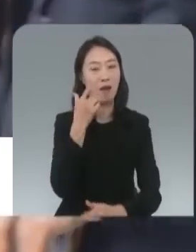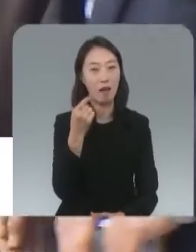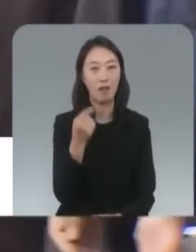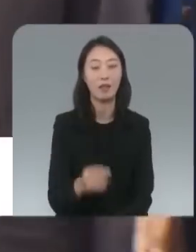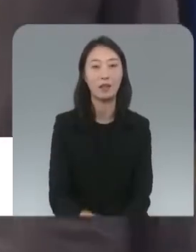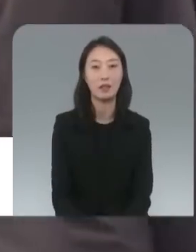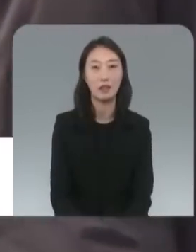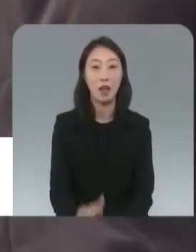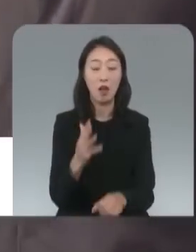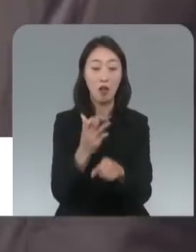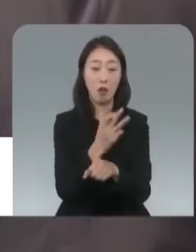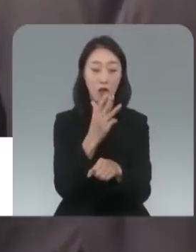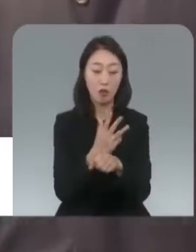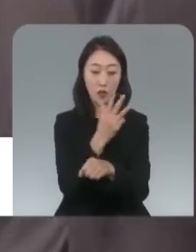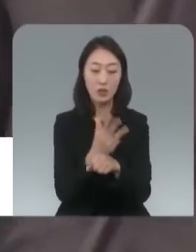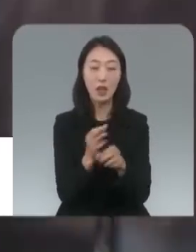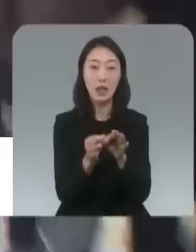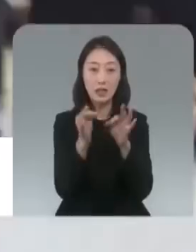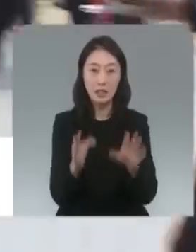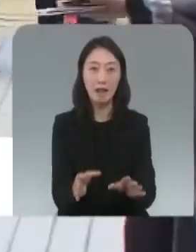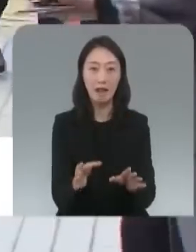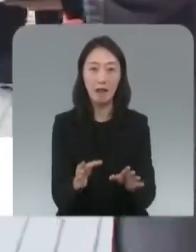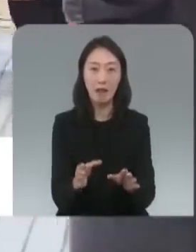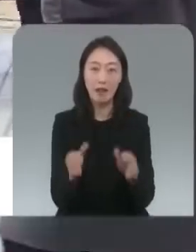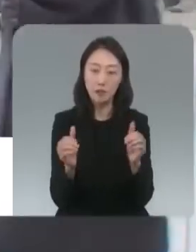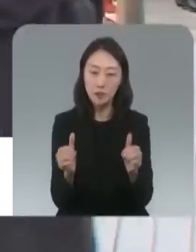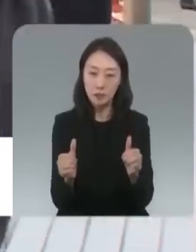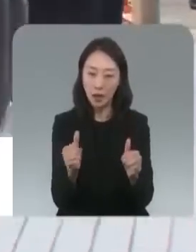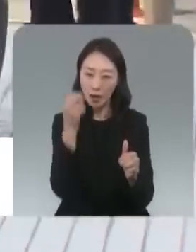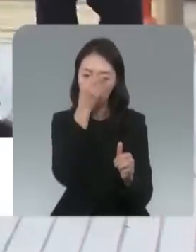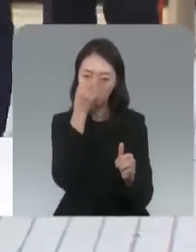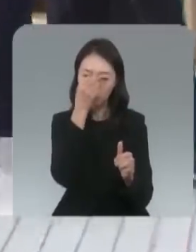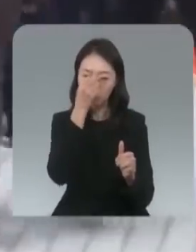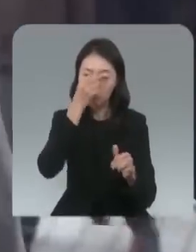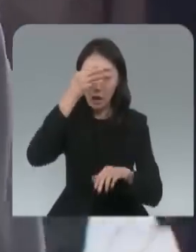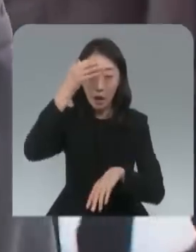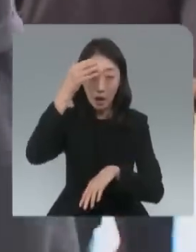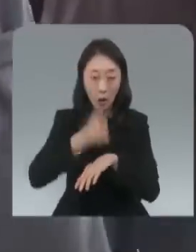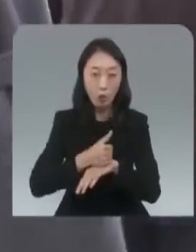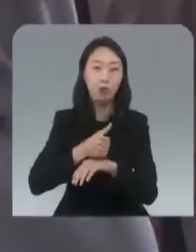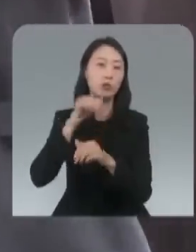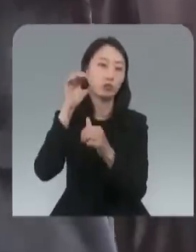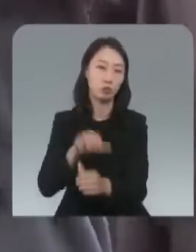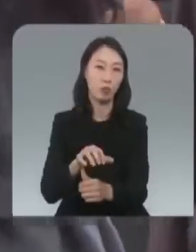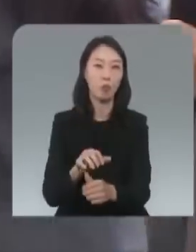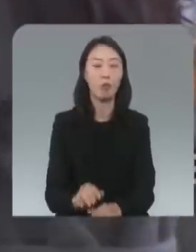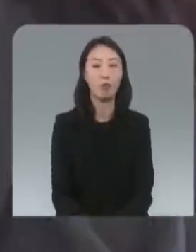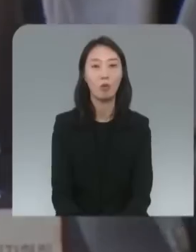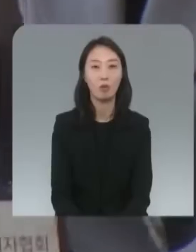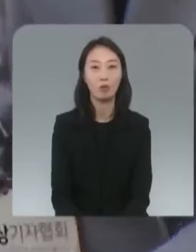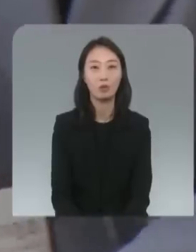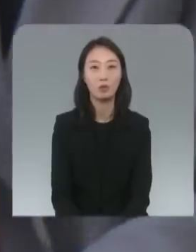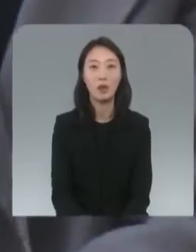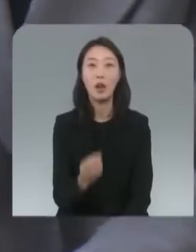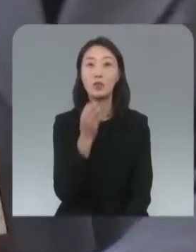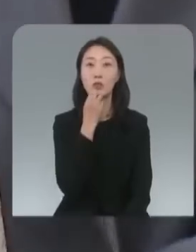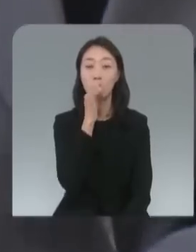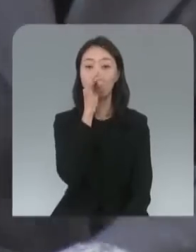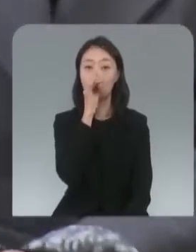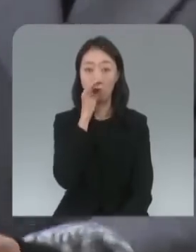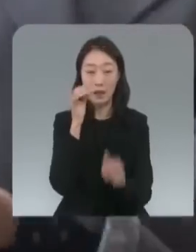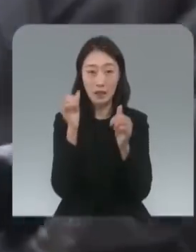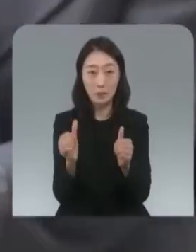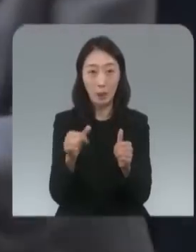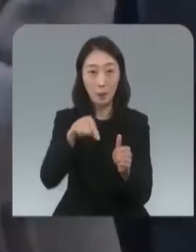8시간이 넘는 시간 동안 진행된 영장실질심사. 결과는 구속이었습니다. 서울중앙지법 김세용